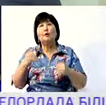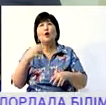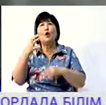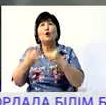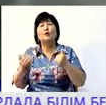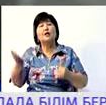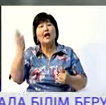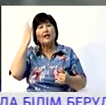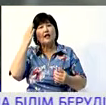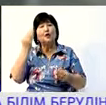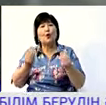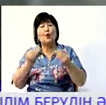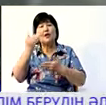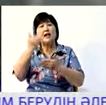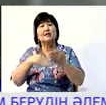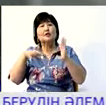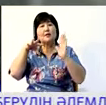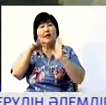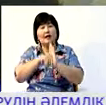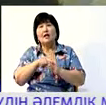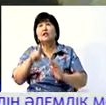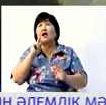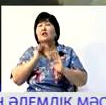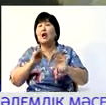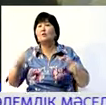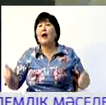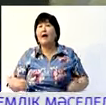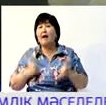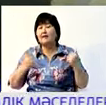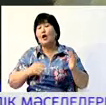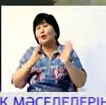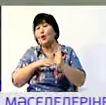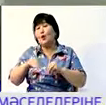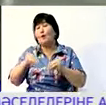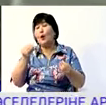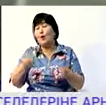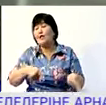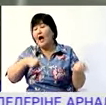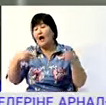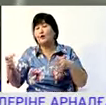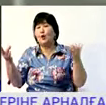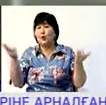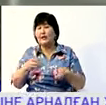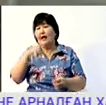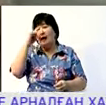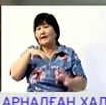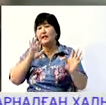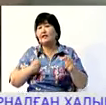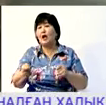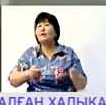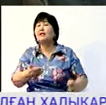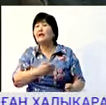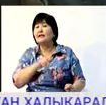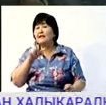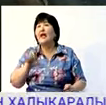дүниежүзілік интеллектуалдық ойындар тізіміне кірген. Сондықтан жас ұрпақтың ынтасын осы тоғызқұмалақ ойынына аударуға жеттейді Қазақстан президенттігіне